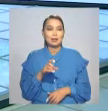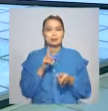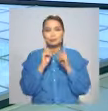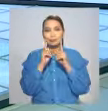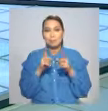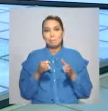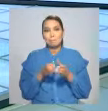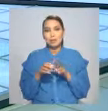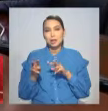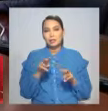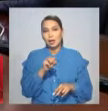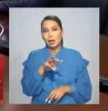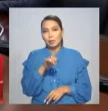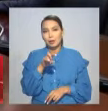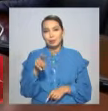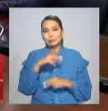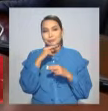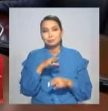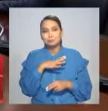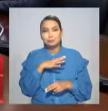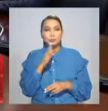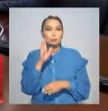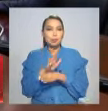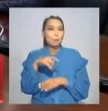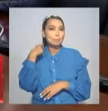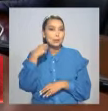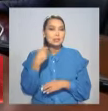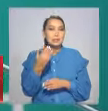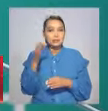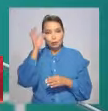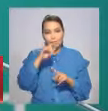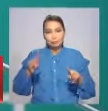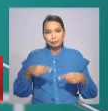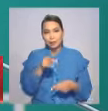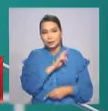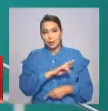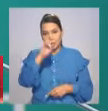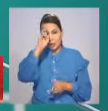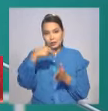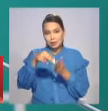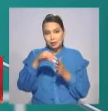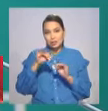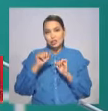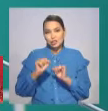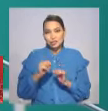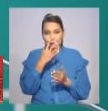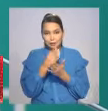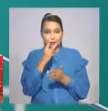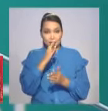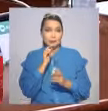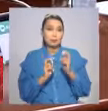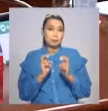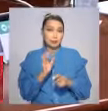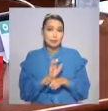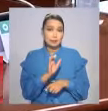контроля «Аманат». Она обратила внимание на поручение президента в части модернизации системы государственных закупок и защиты отечественных